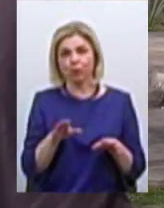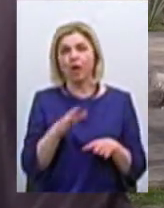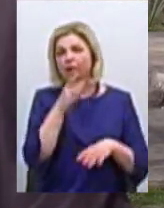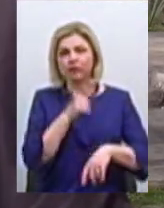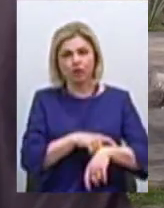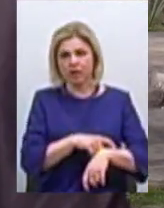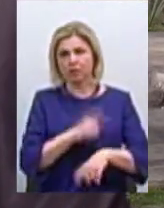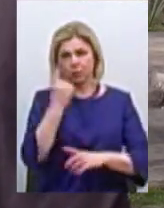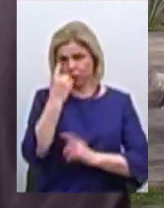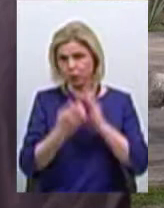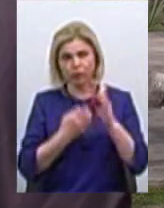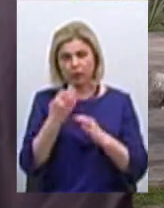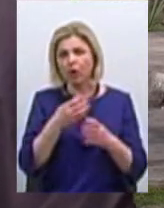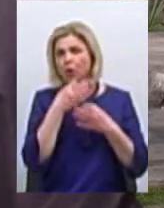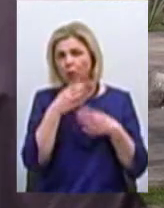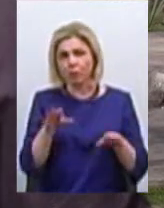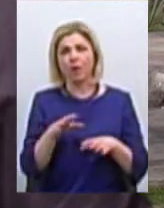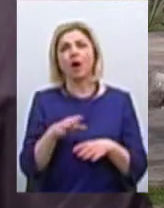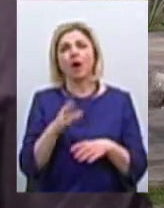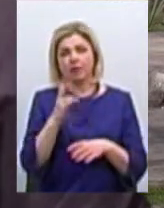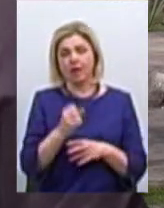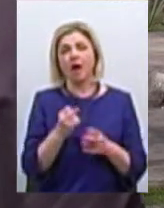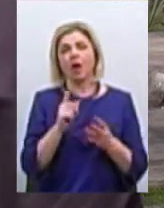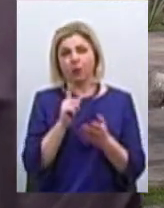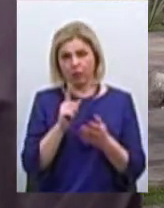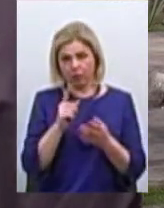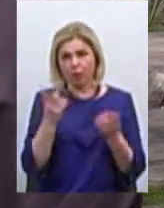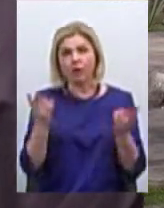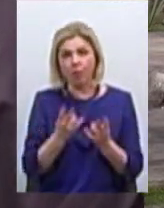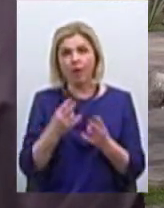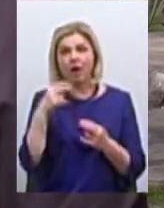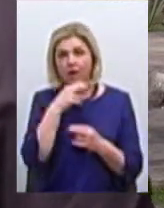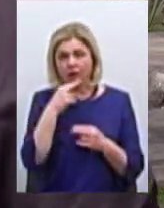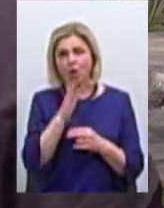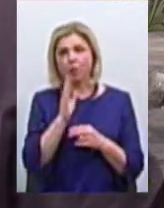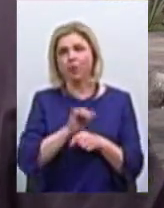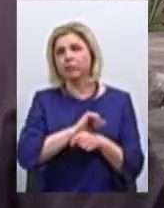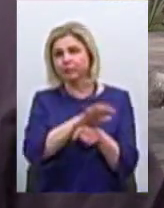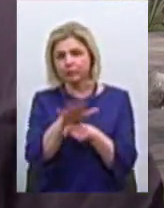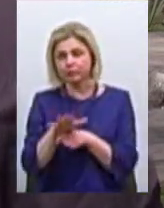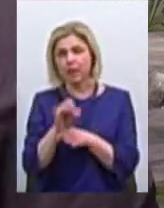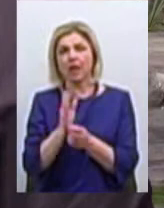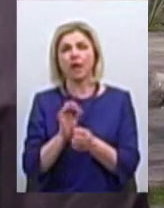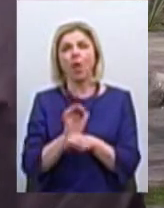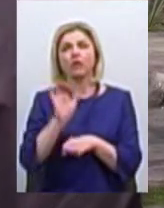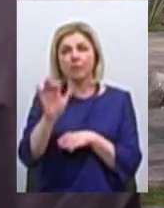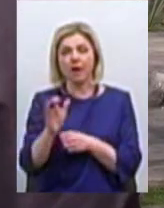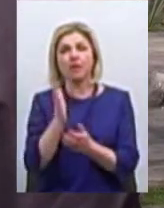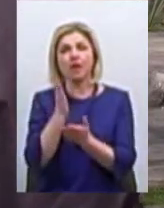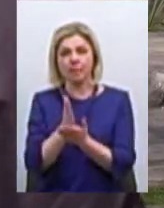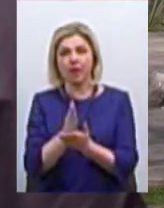доби необхідна кількість препаратів буде перерозподілена або доставлена напряму з